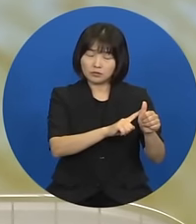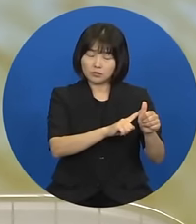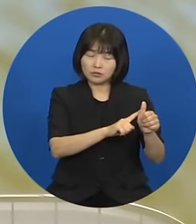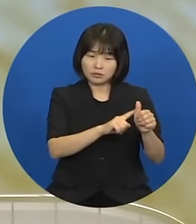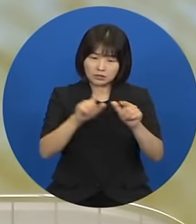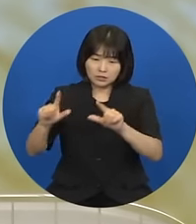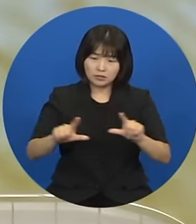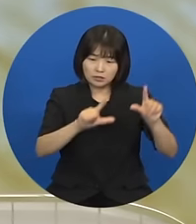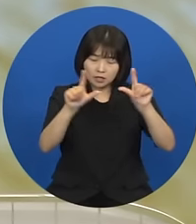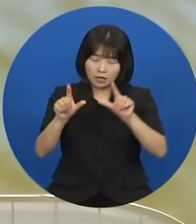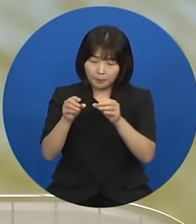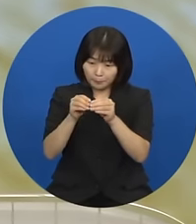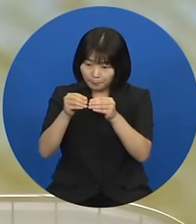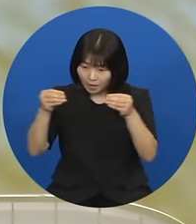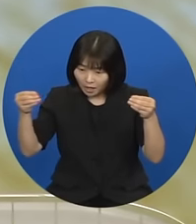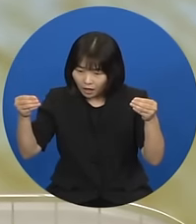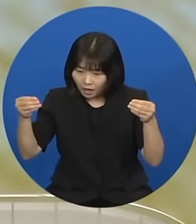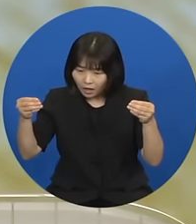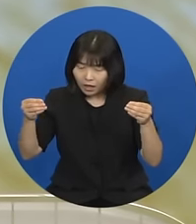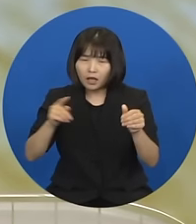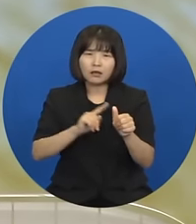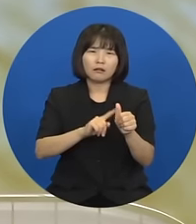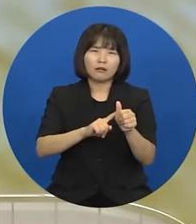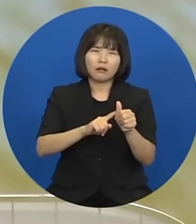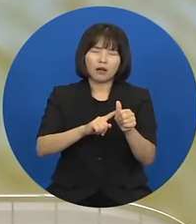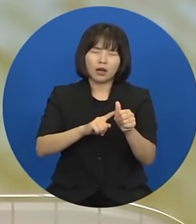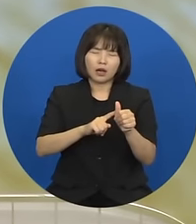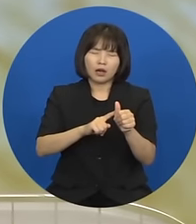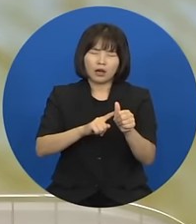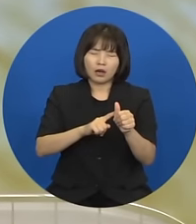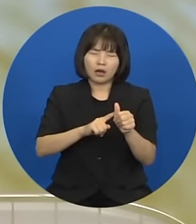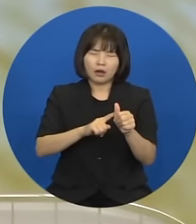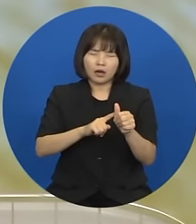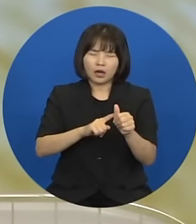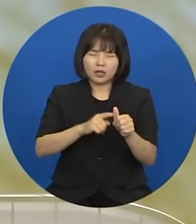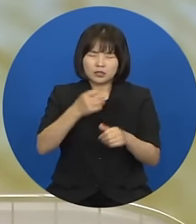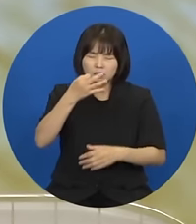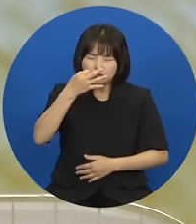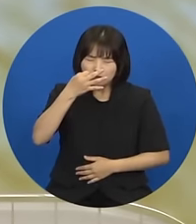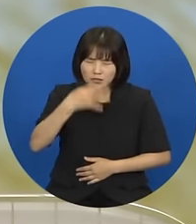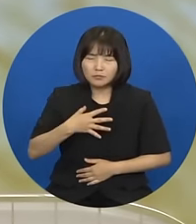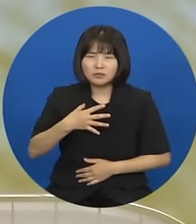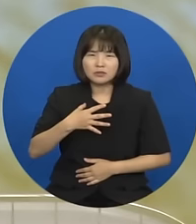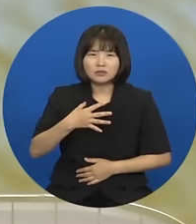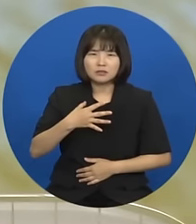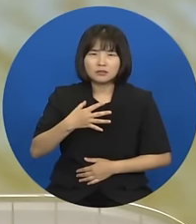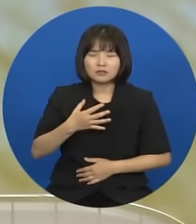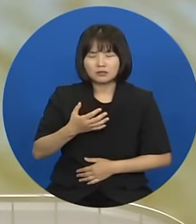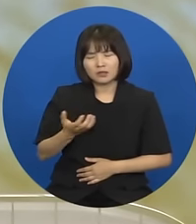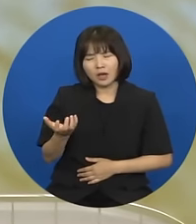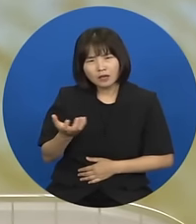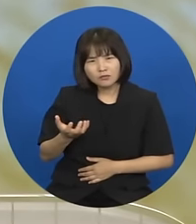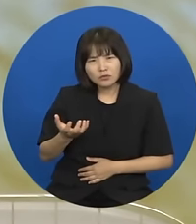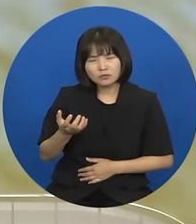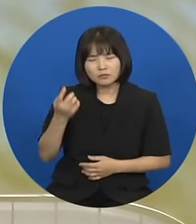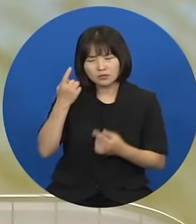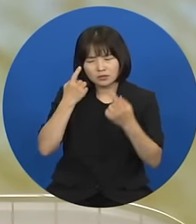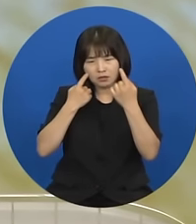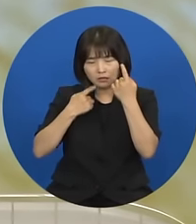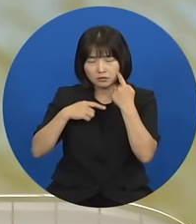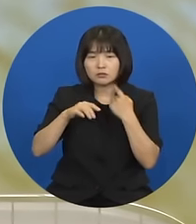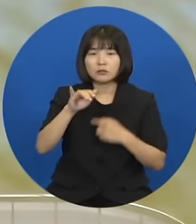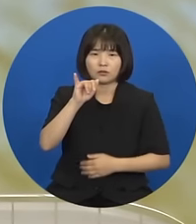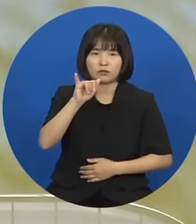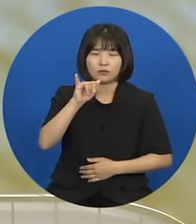들어가 보면 그에게는 감당할 수 없게 오랫동안 지속된 너무 큰 아픔과 상처들이